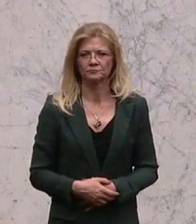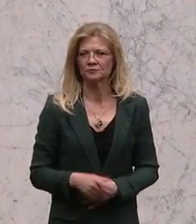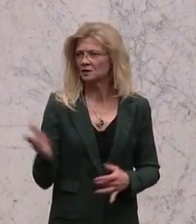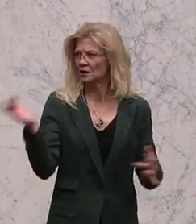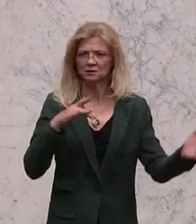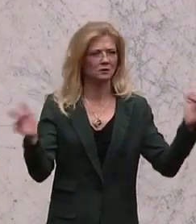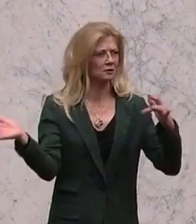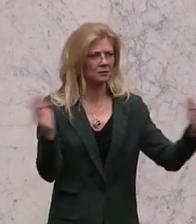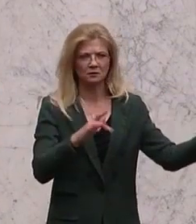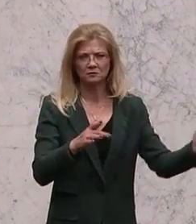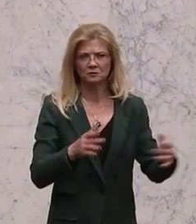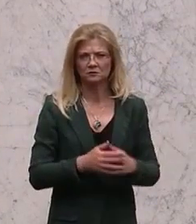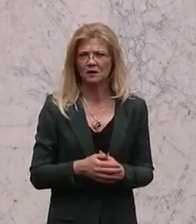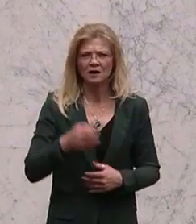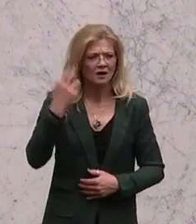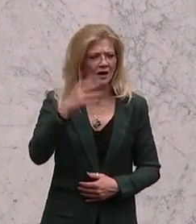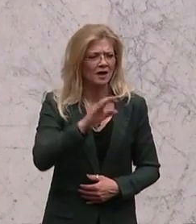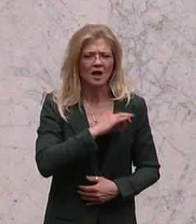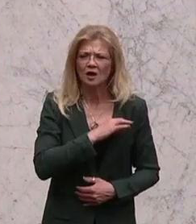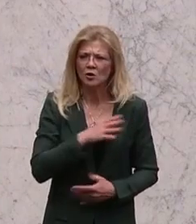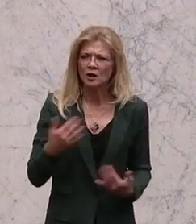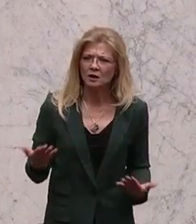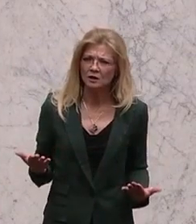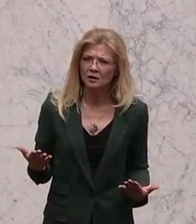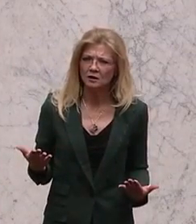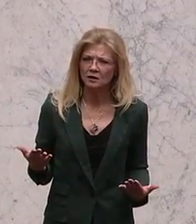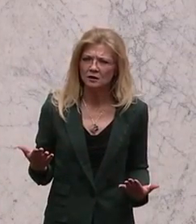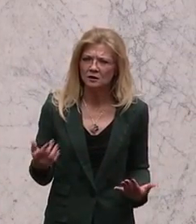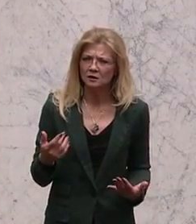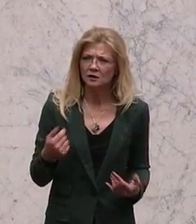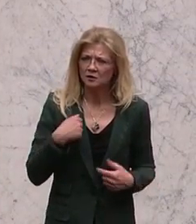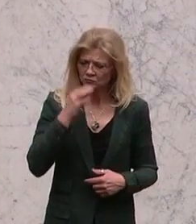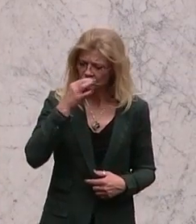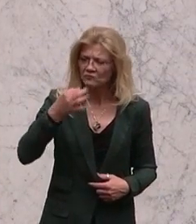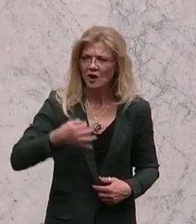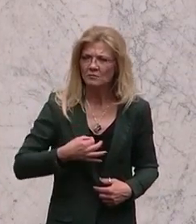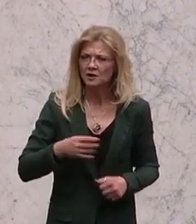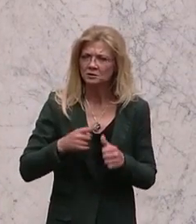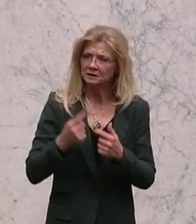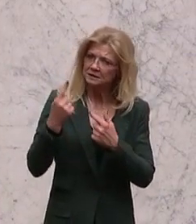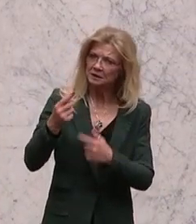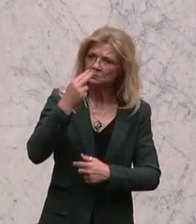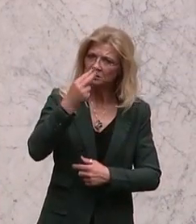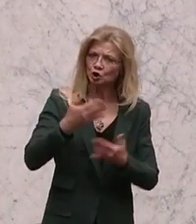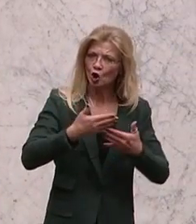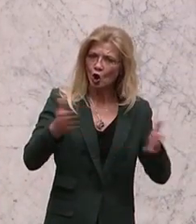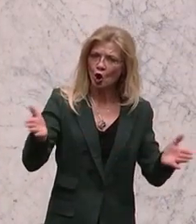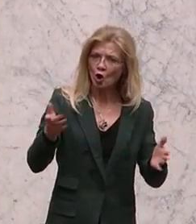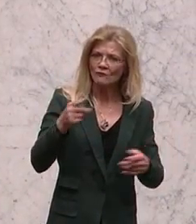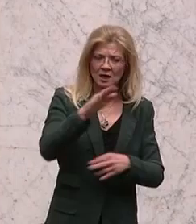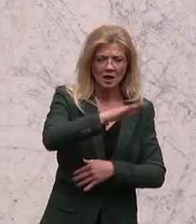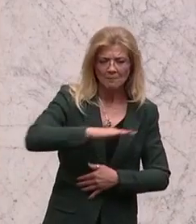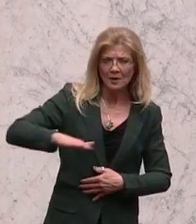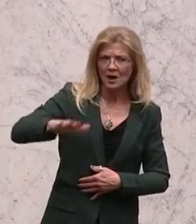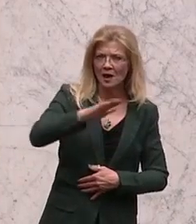Herr Kollege, ich frage mich, wenn Sie sehen, dass der öffentliche Raum von der Drogenkriminalität in Anspruch genommen